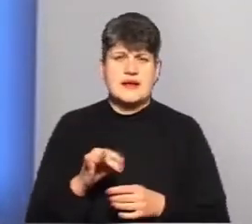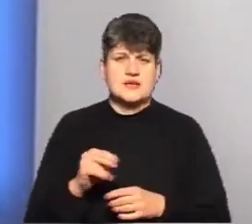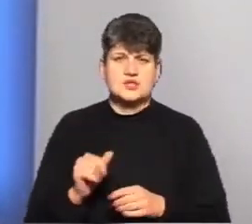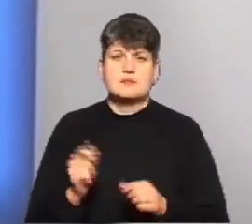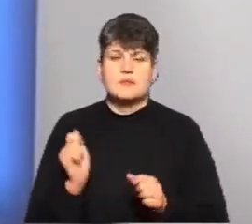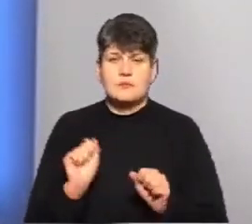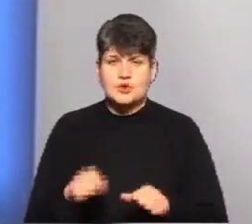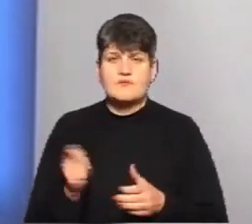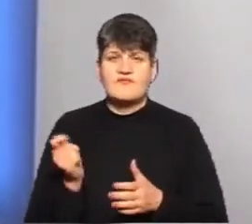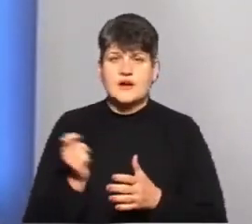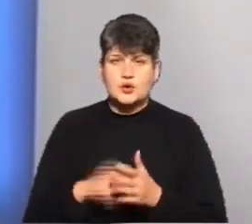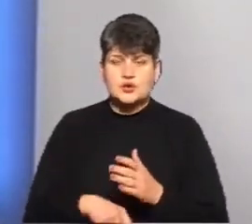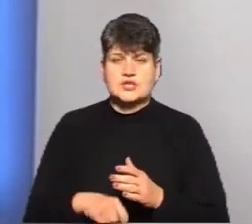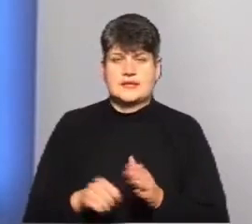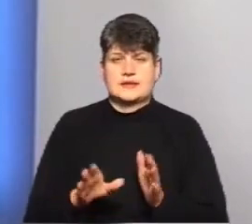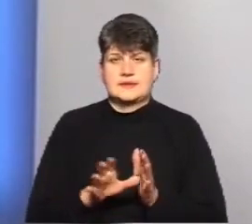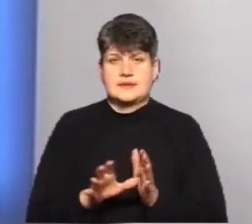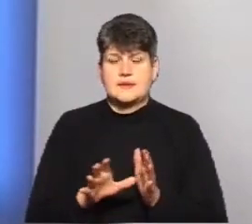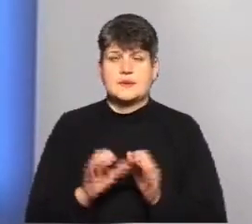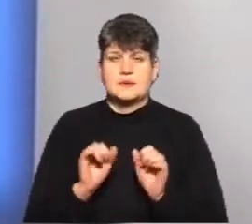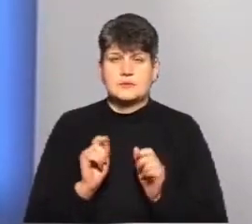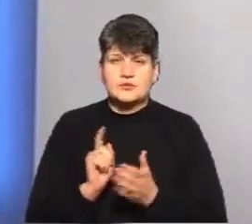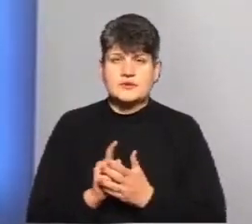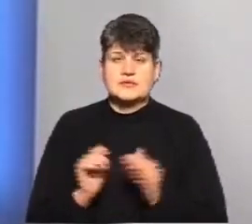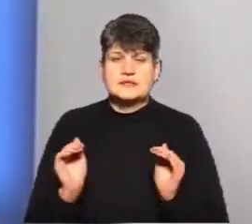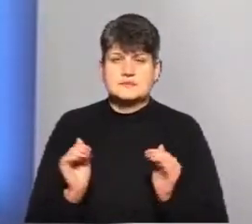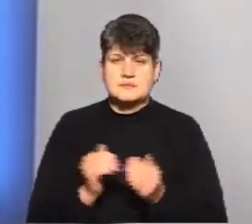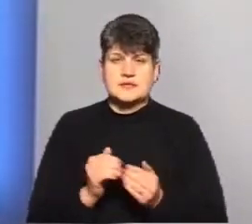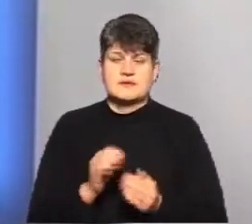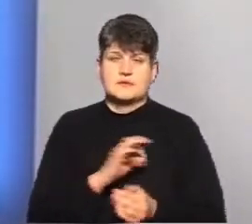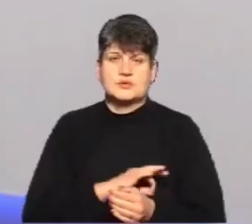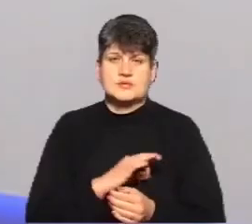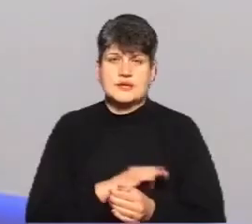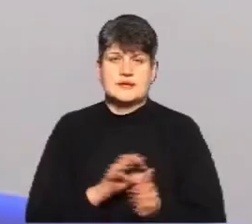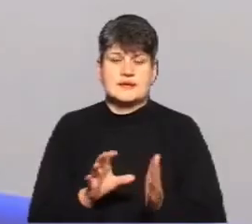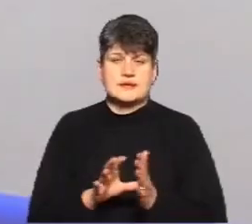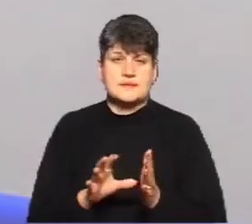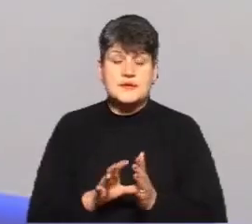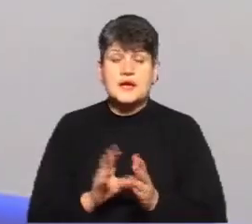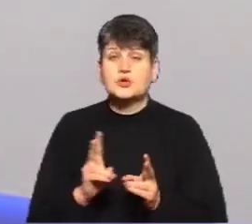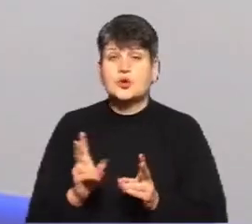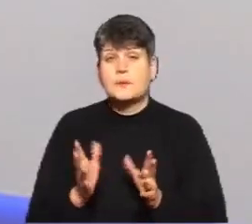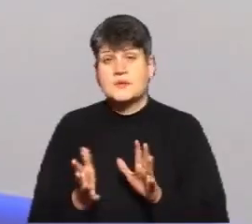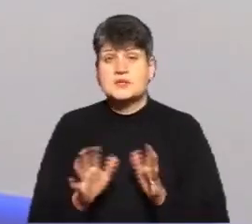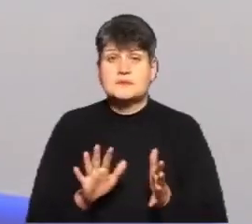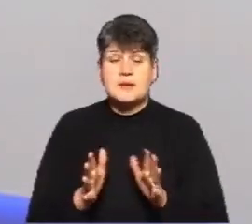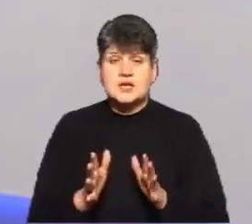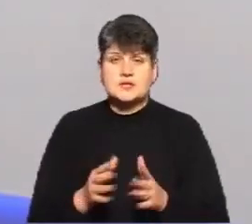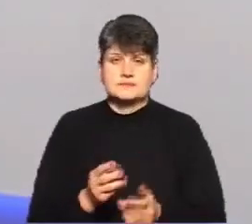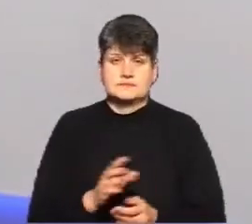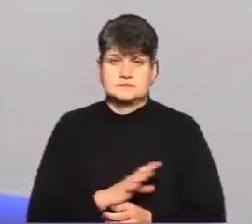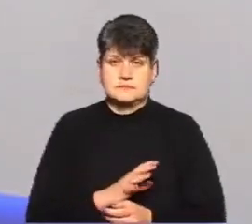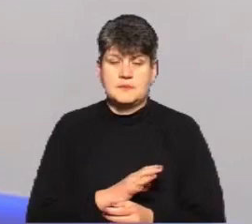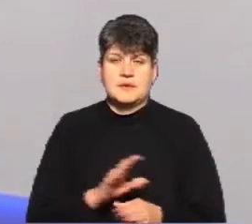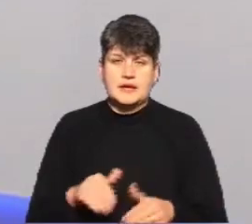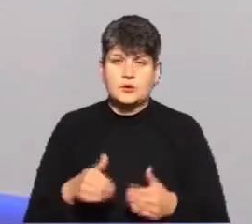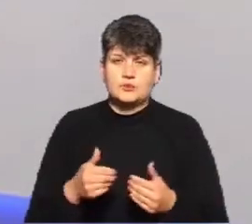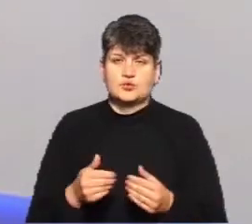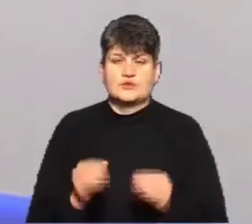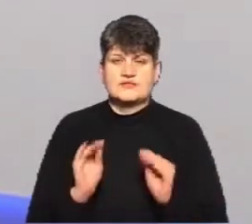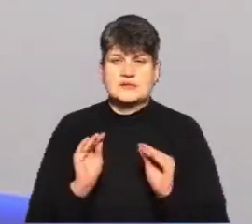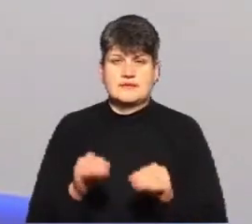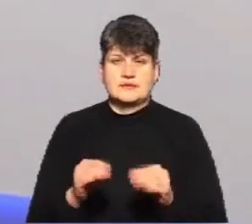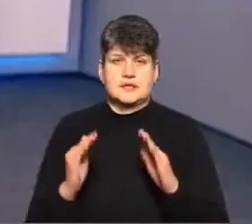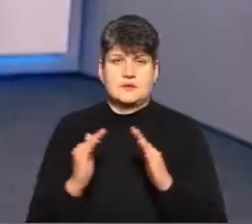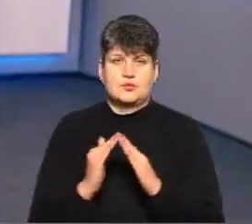мусимо зменшувати споживання енергоносіїв. Для таких, хто більш-менш заможний, ми рекомендуємо встановлювати на будинках